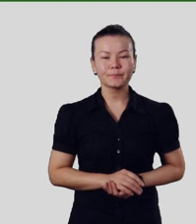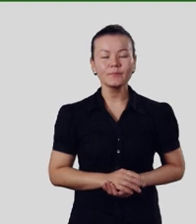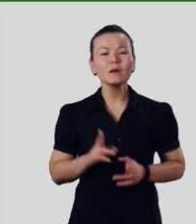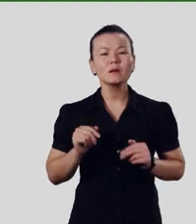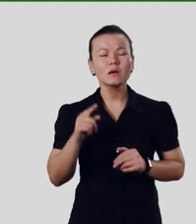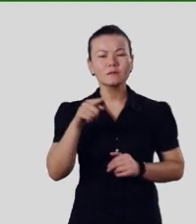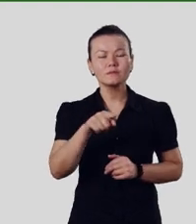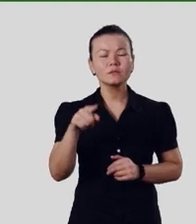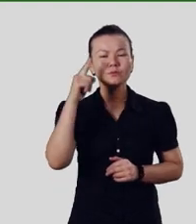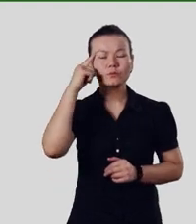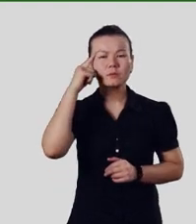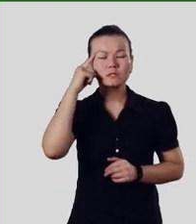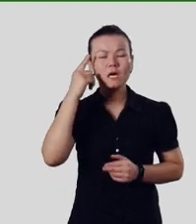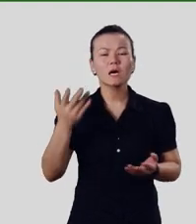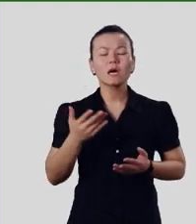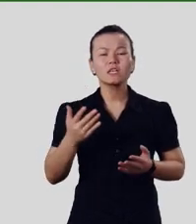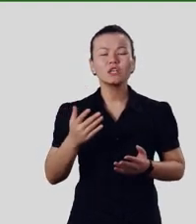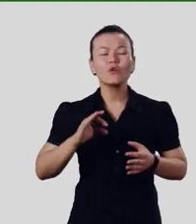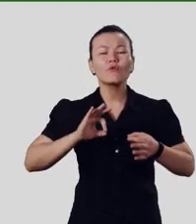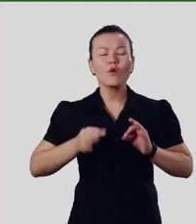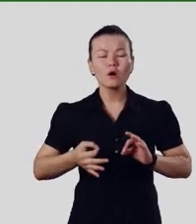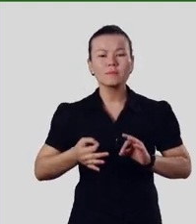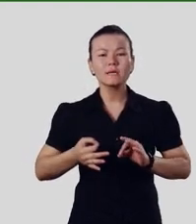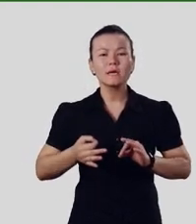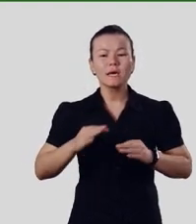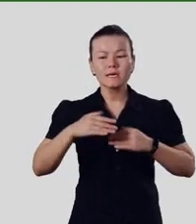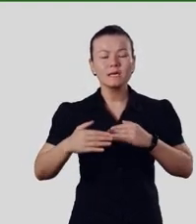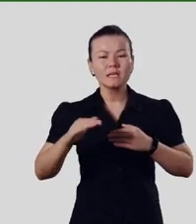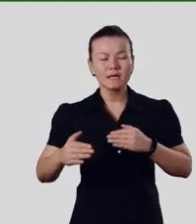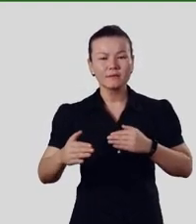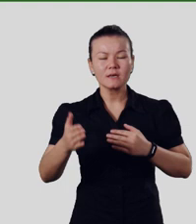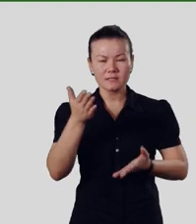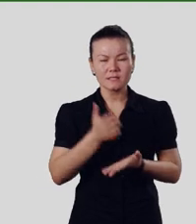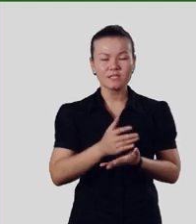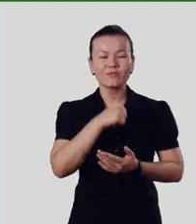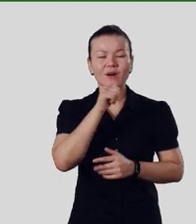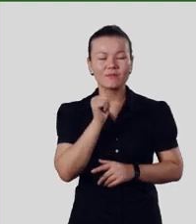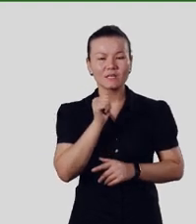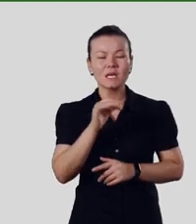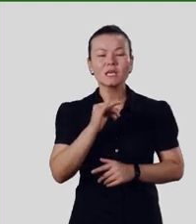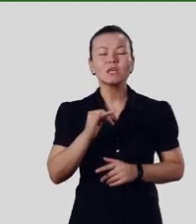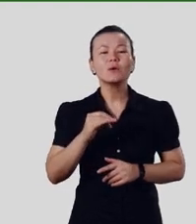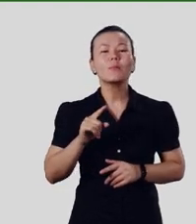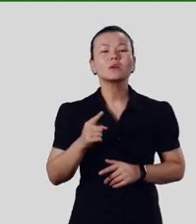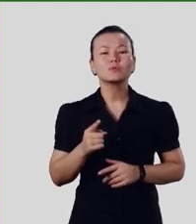Как вы думаете, какие формы рельефа преобладают в Африке и почему?